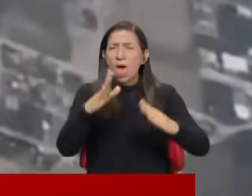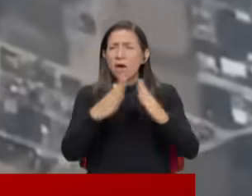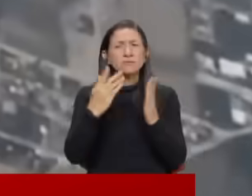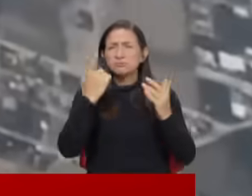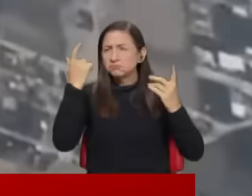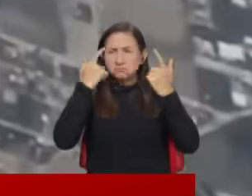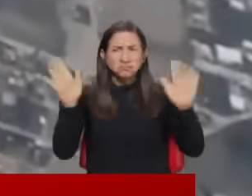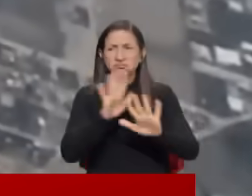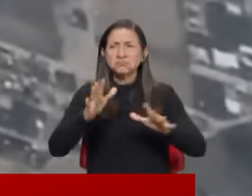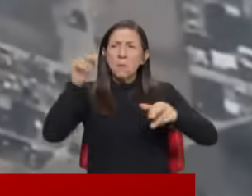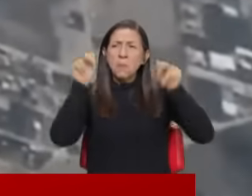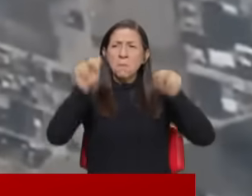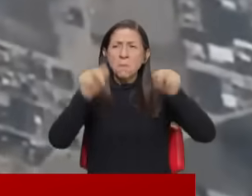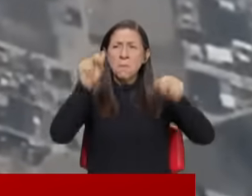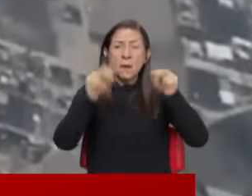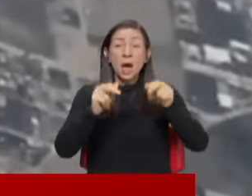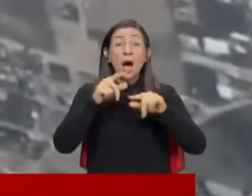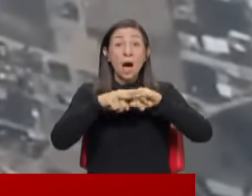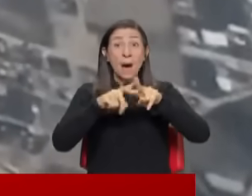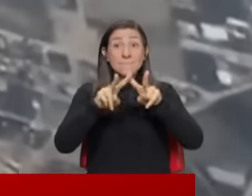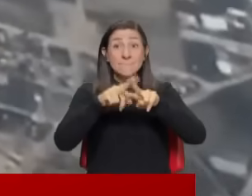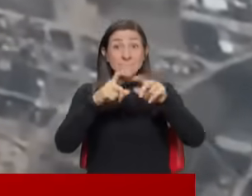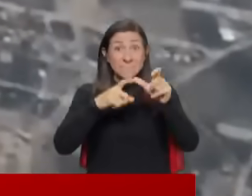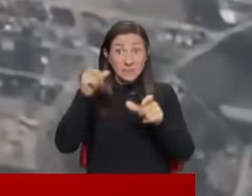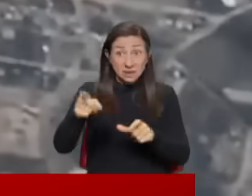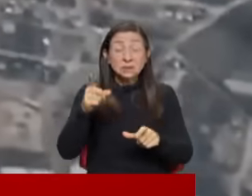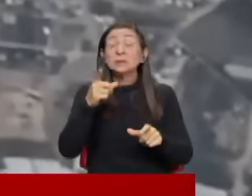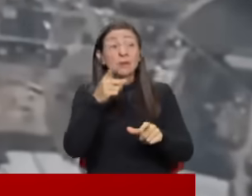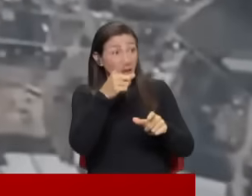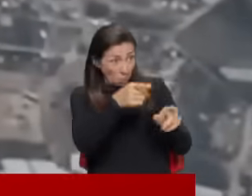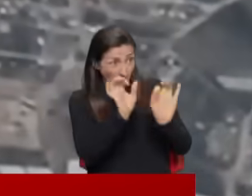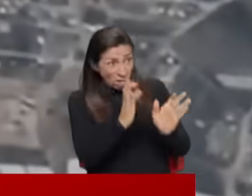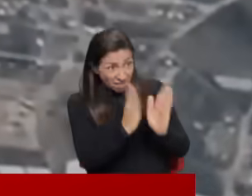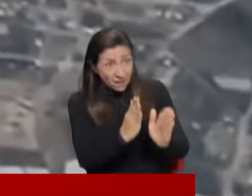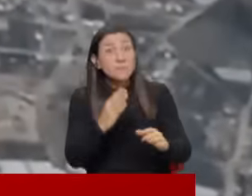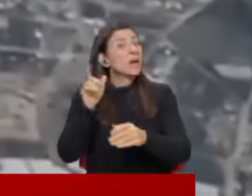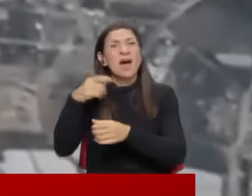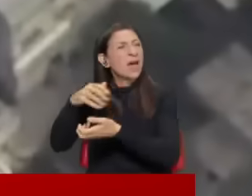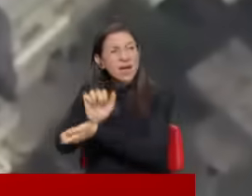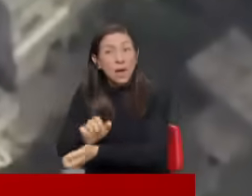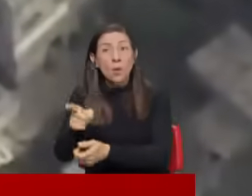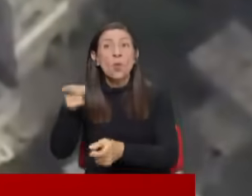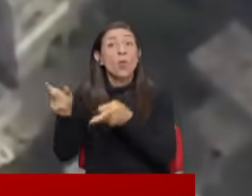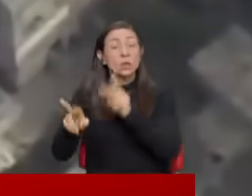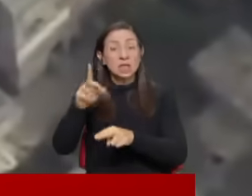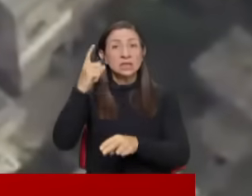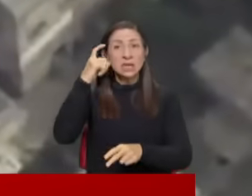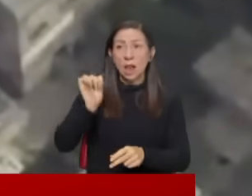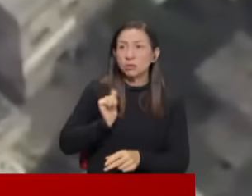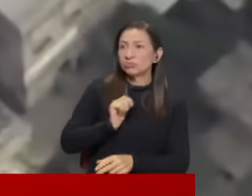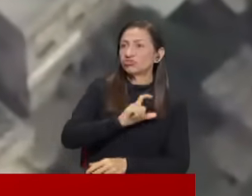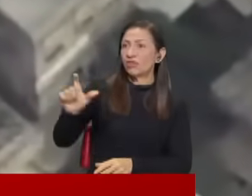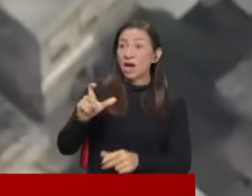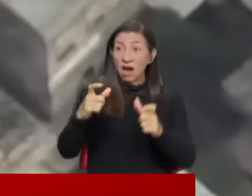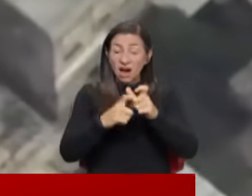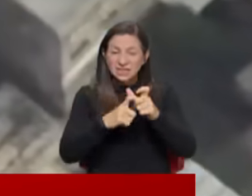vurdu. Hamas saldırılara karşı İsrail'e rehineleri öldürürüz tehdidi savurdu. İsrail ordusu yanıt verdi.